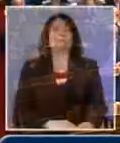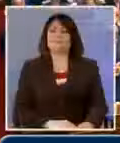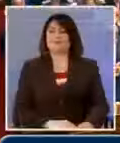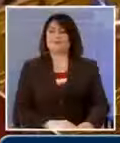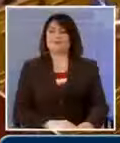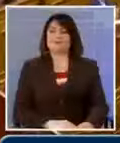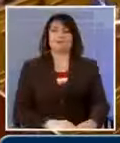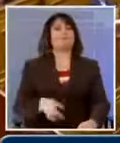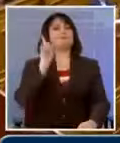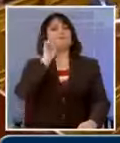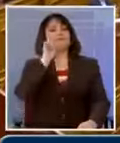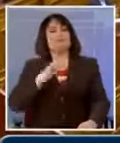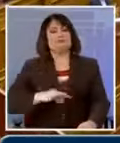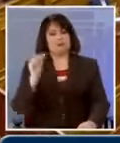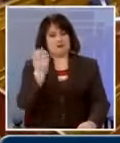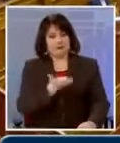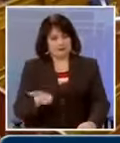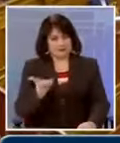Κυρίες και κύριοι βουλευτές,